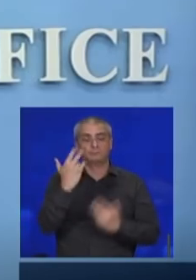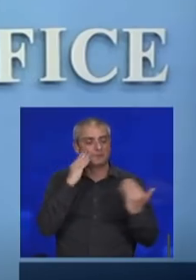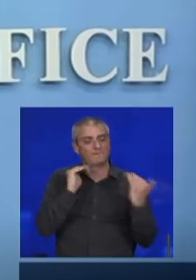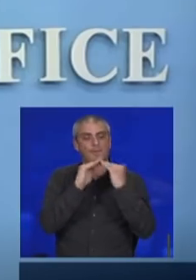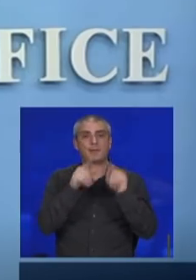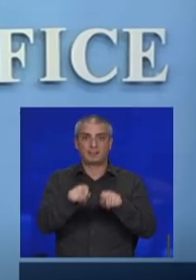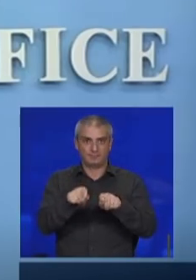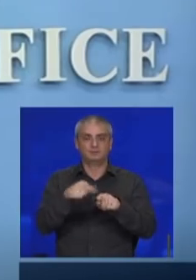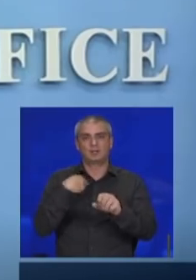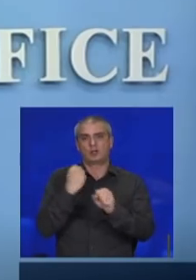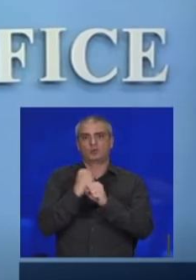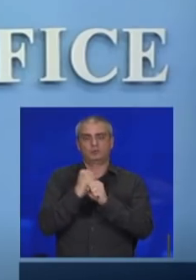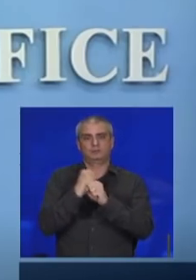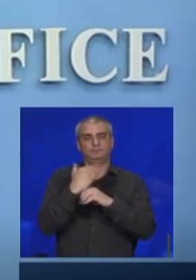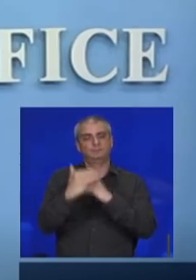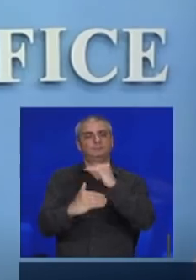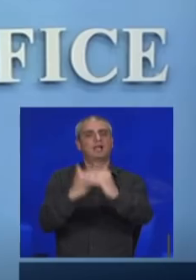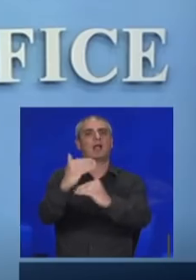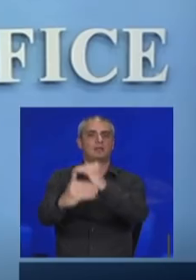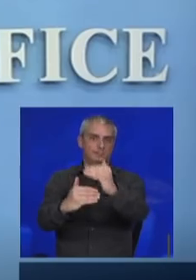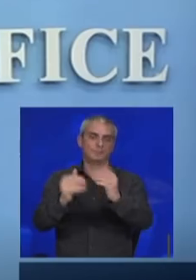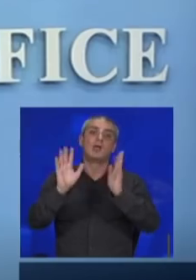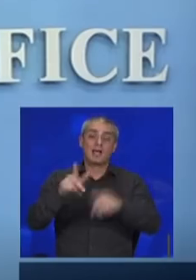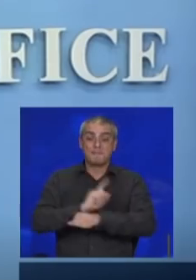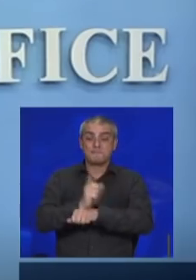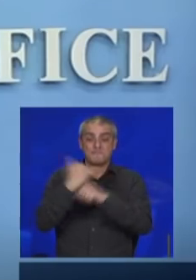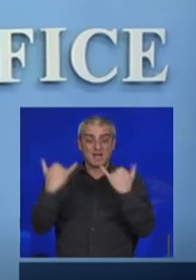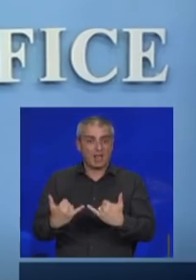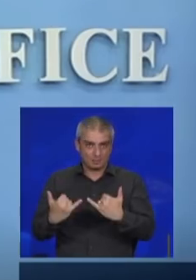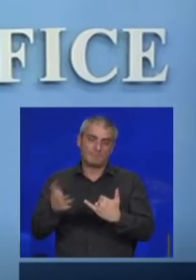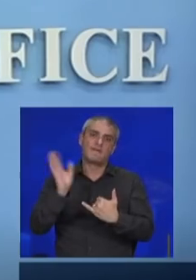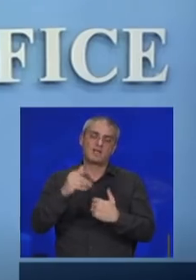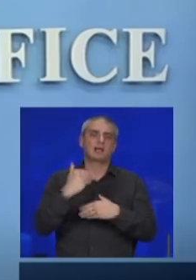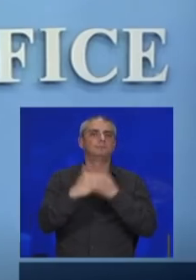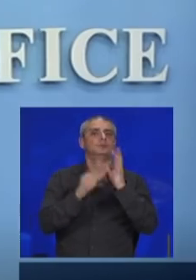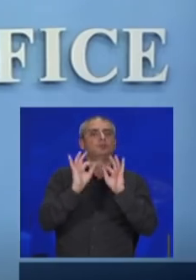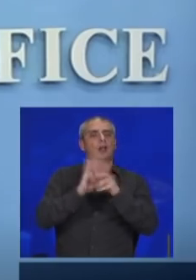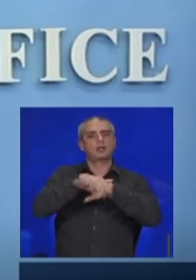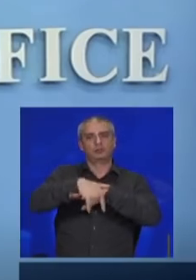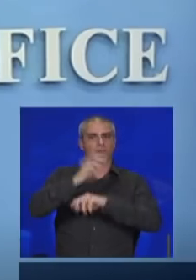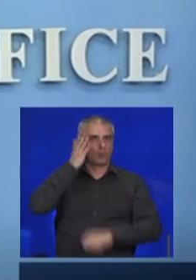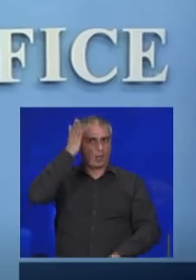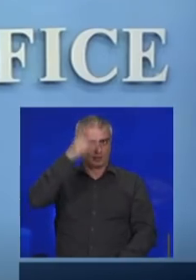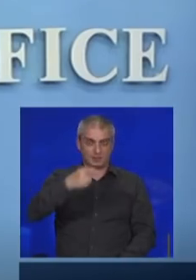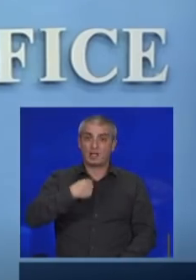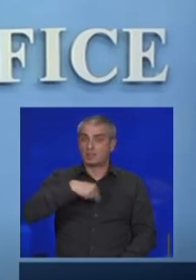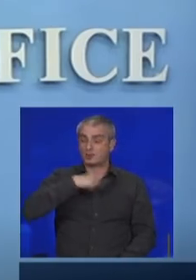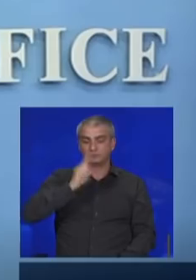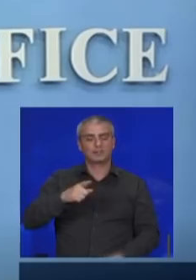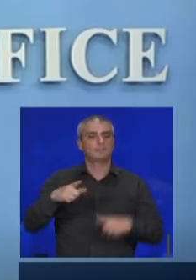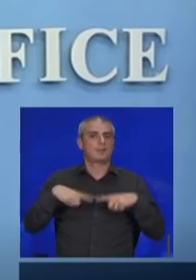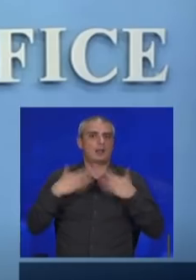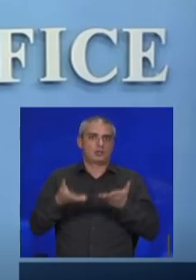נוקטים צעדים, גם מיידיים וגם צעדים שישפיעו על העתיד. אנחנו צריכים לחיות פה, כלכלה שלנו